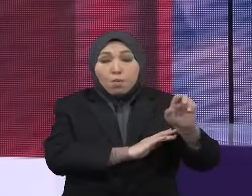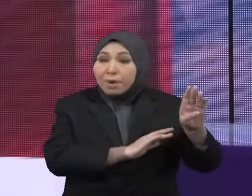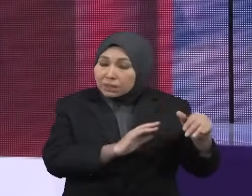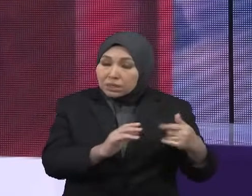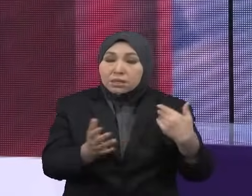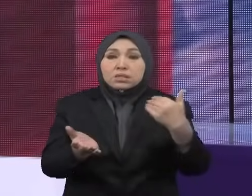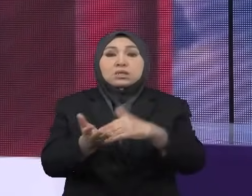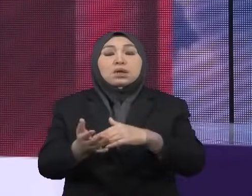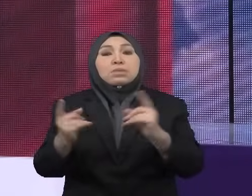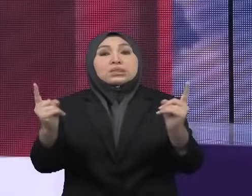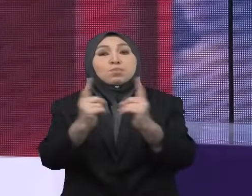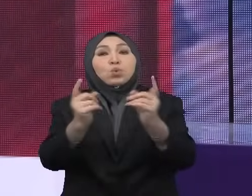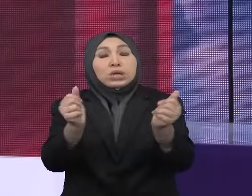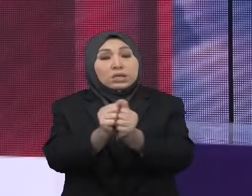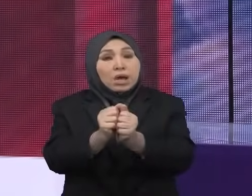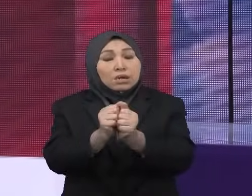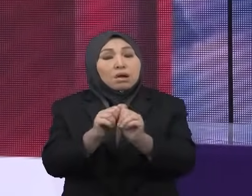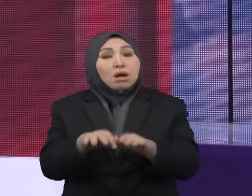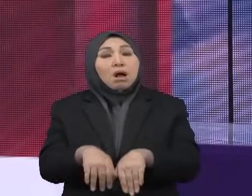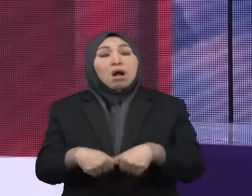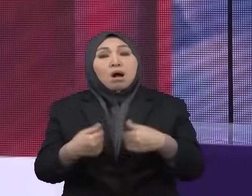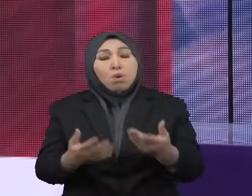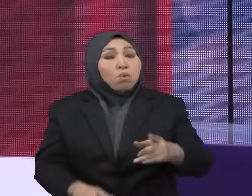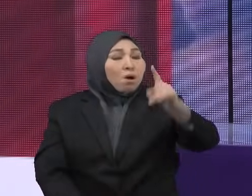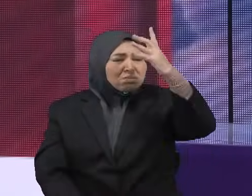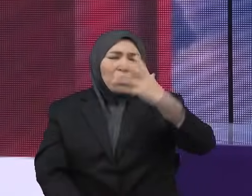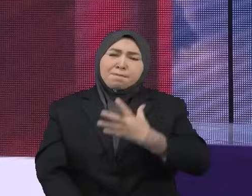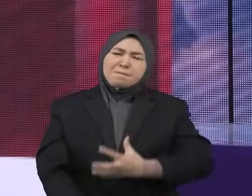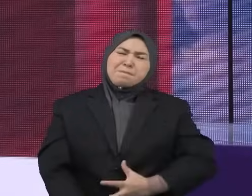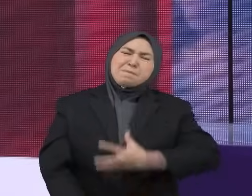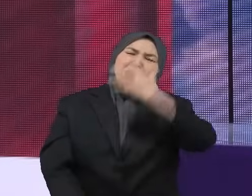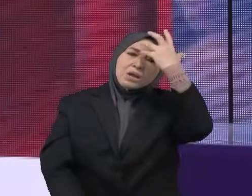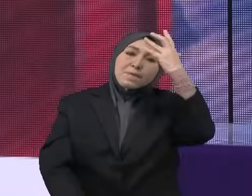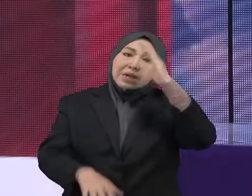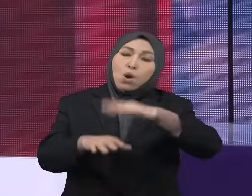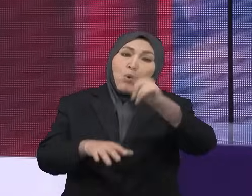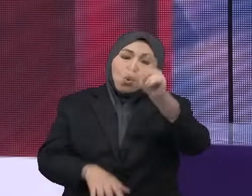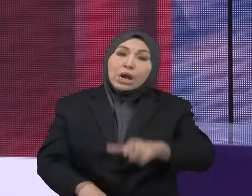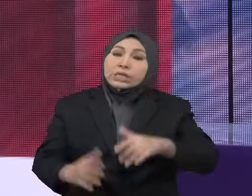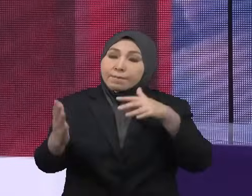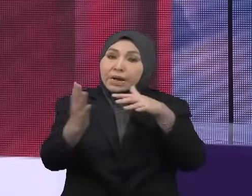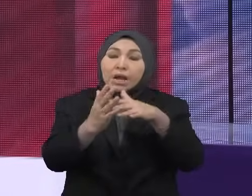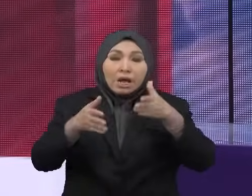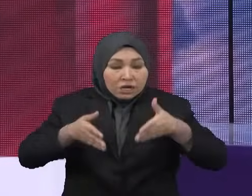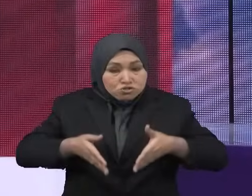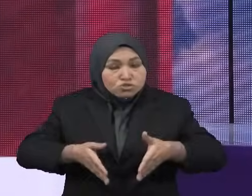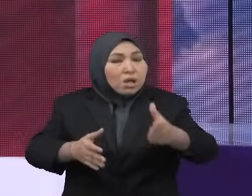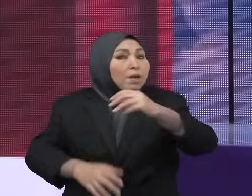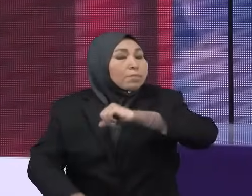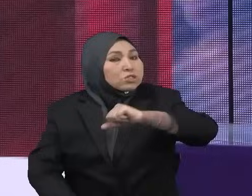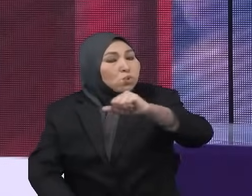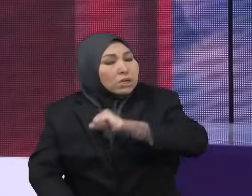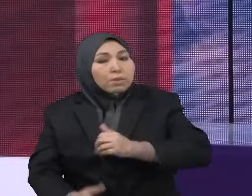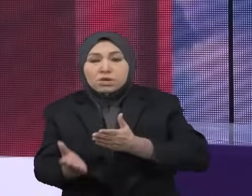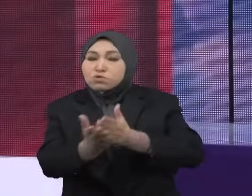sekali lagi bertemu dengan betapa Allah murka kepada orang-orang yang menghalang jalan perjuangan